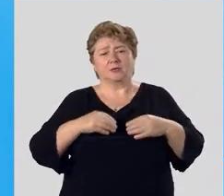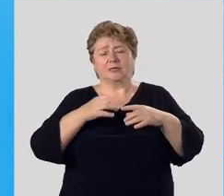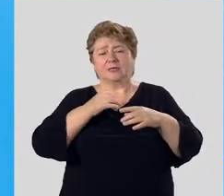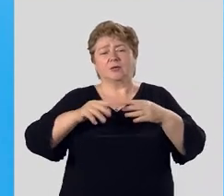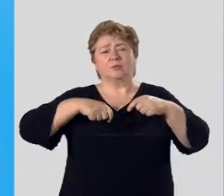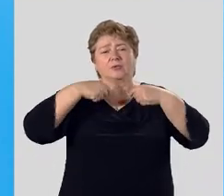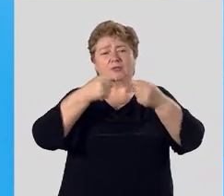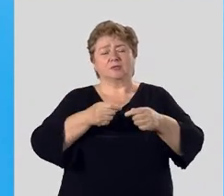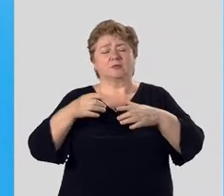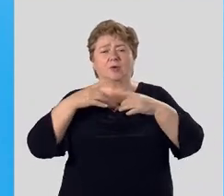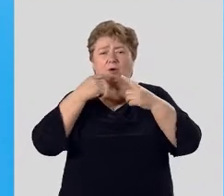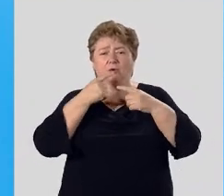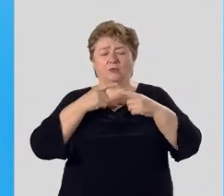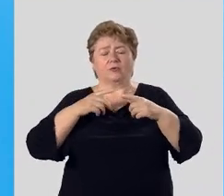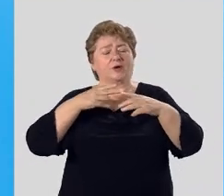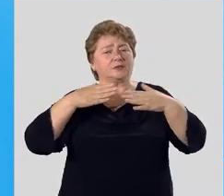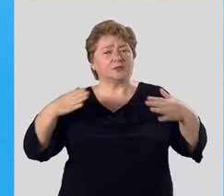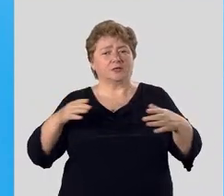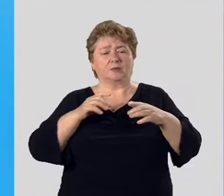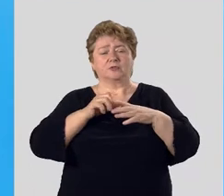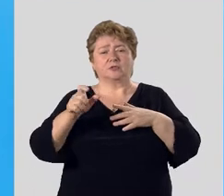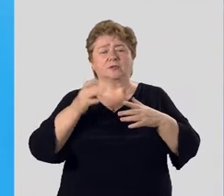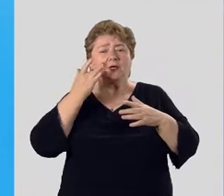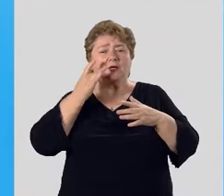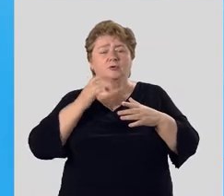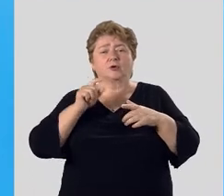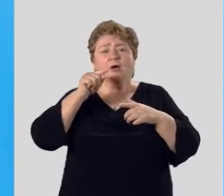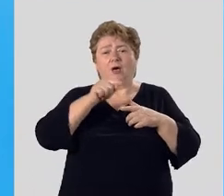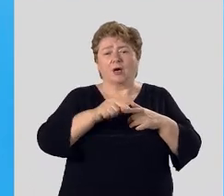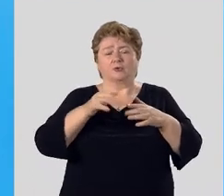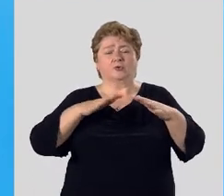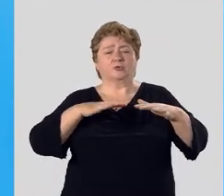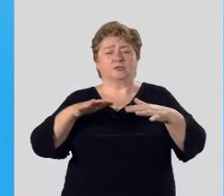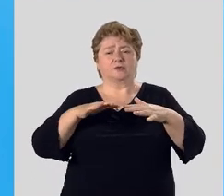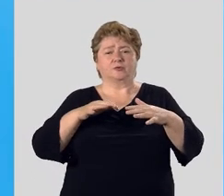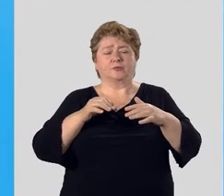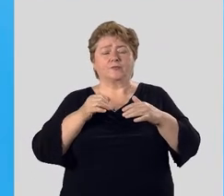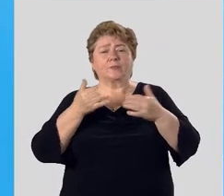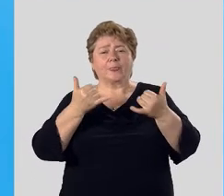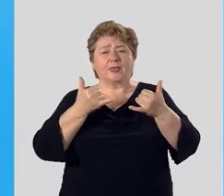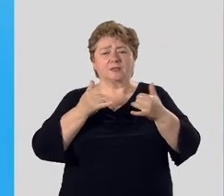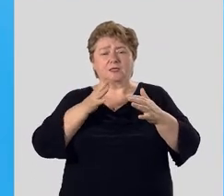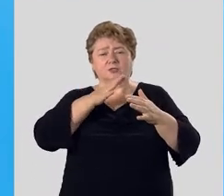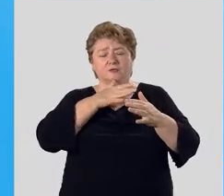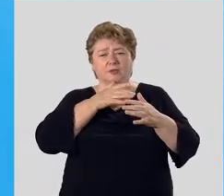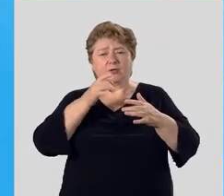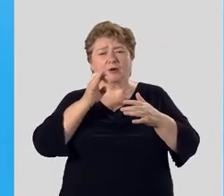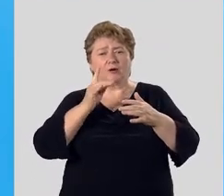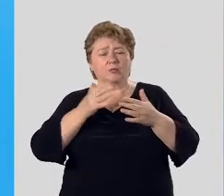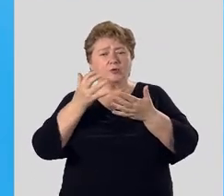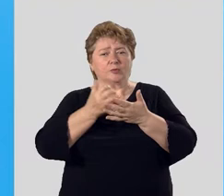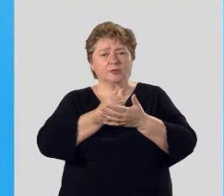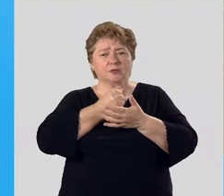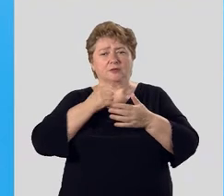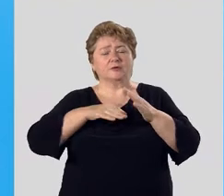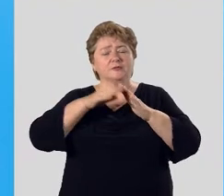и переносимое кровью к отдельным частям, на которые оно действует. В настоящее время гормоны